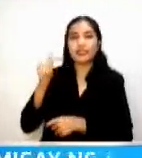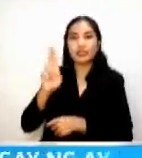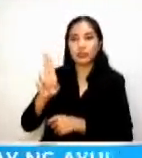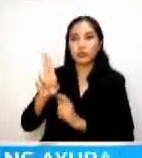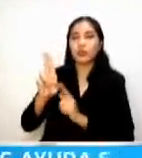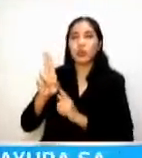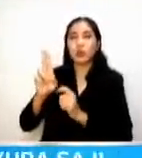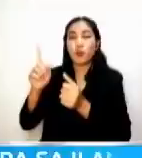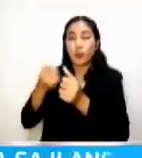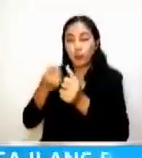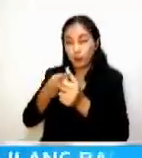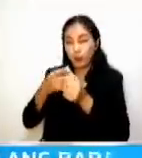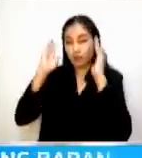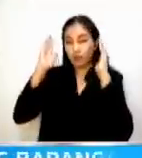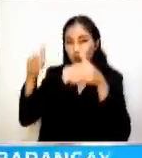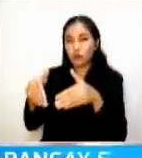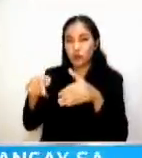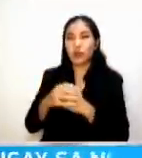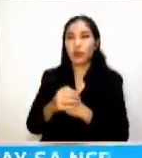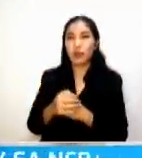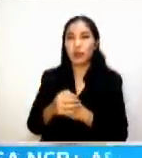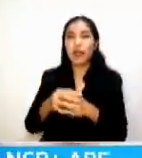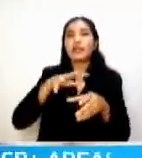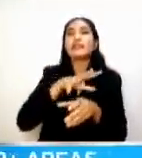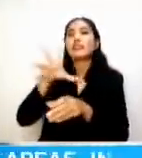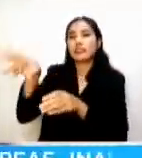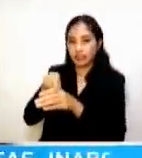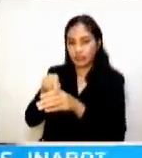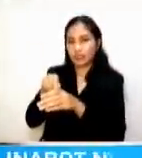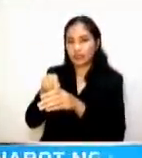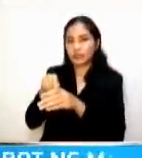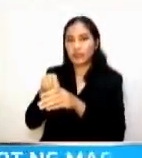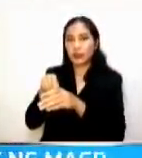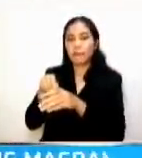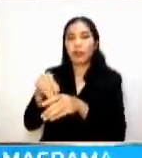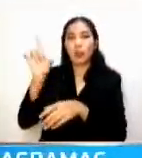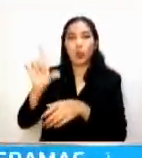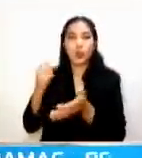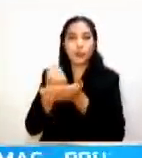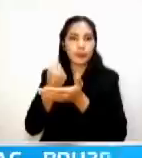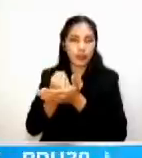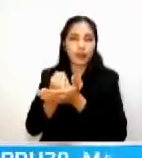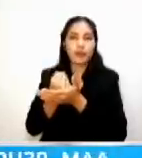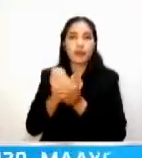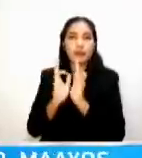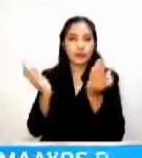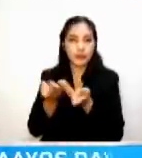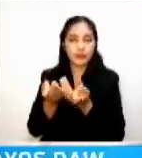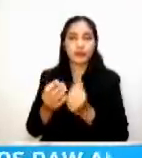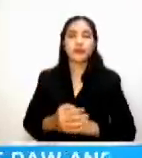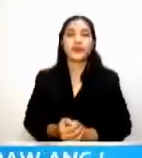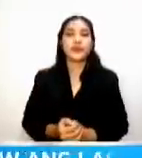bibigyan prioridad itong mga kabilang sa low income sectors. Mm-hmm. So sa grievance committee po